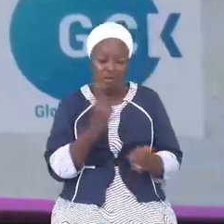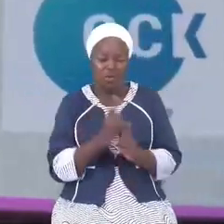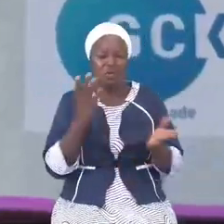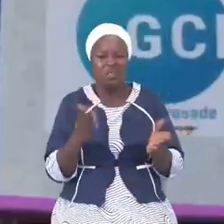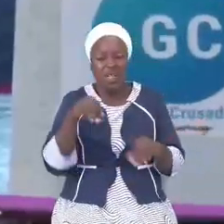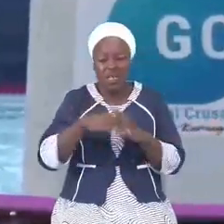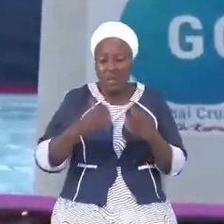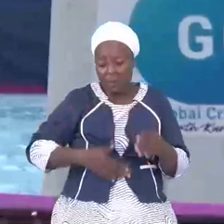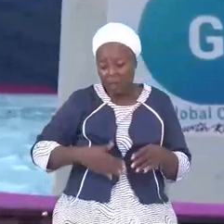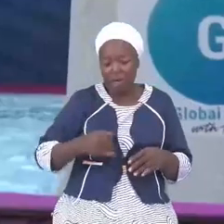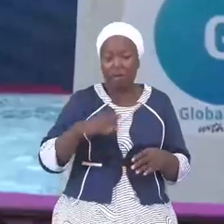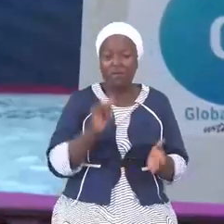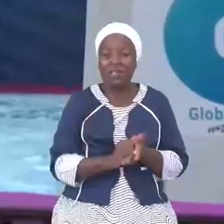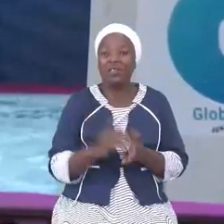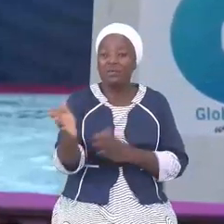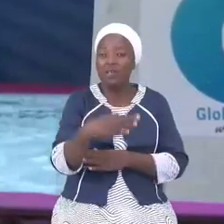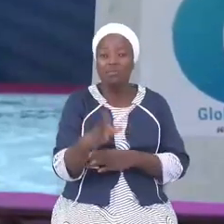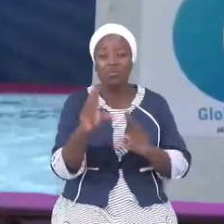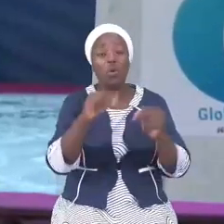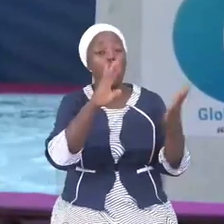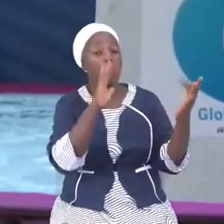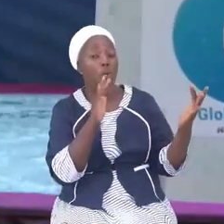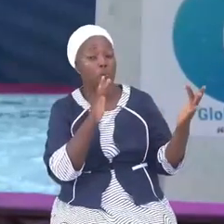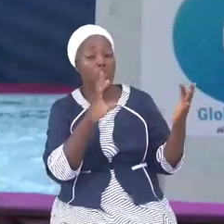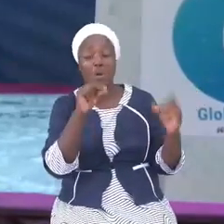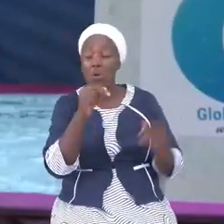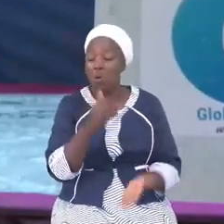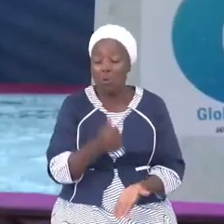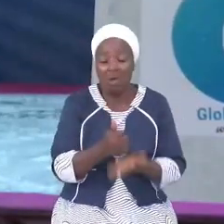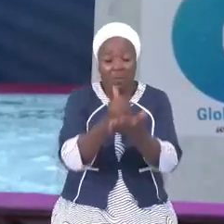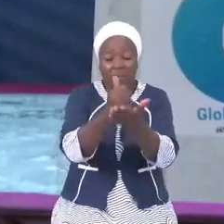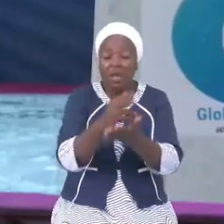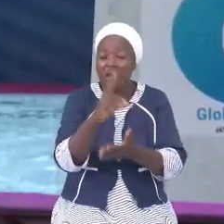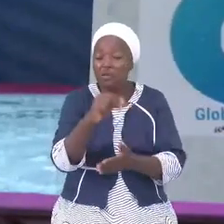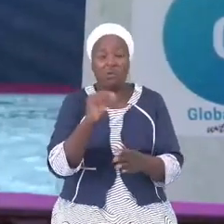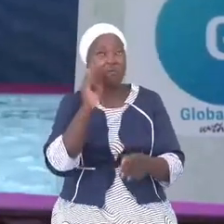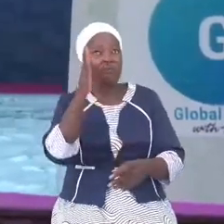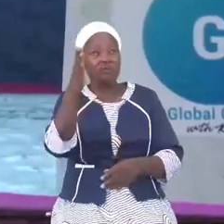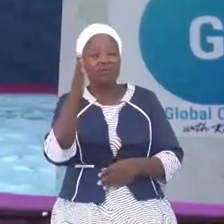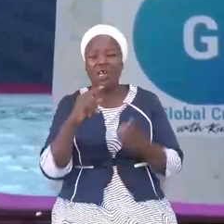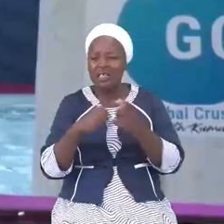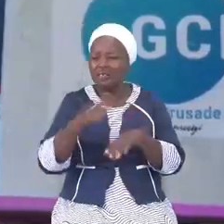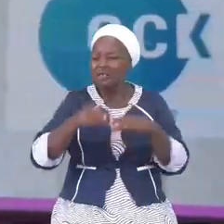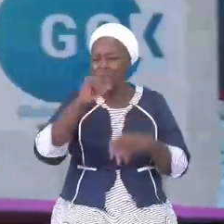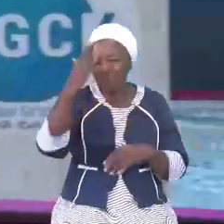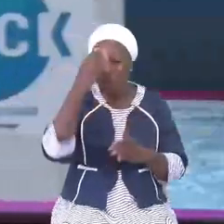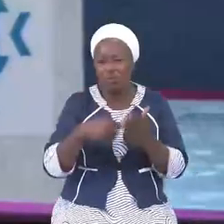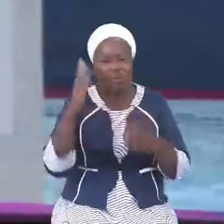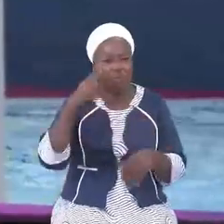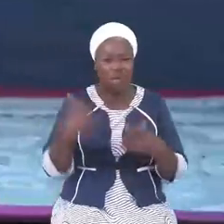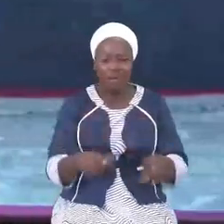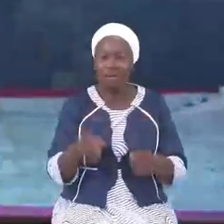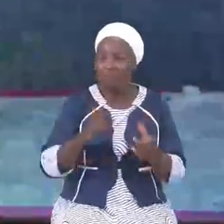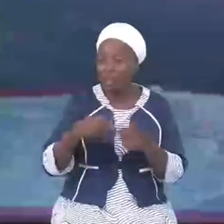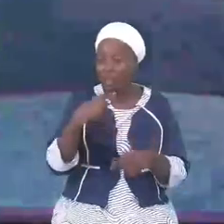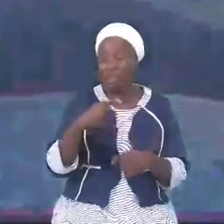ventre, au sein du séjour des morts, pas de secours, pas d'avenir. Il ne savait pas ce qui allait arriver. Mais il dit tout de